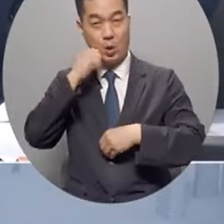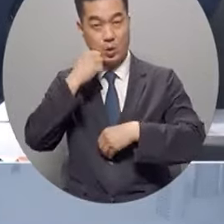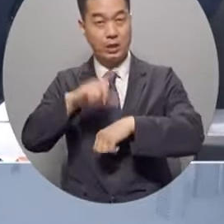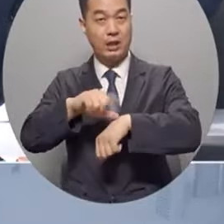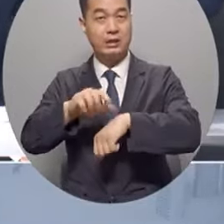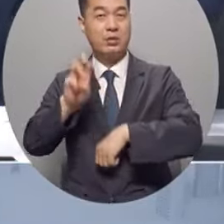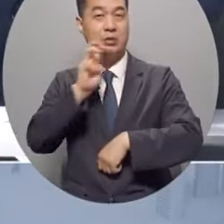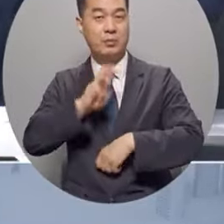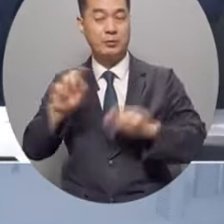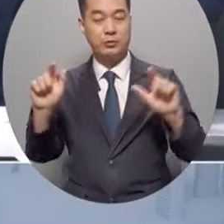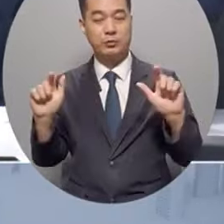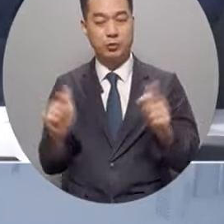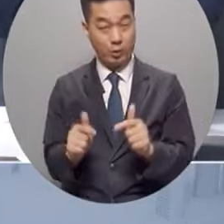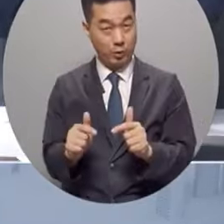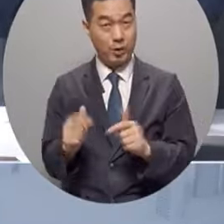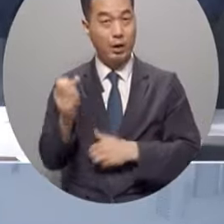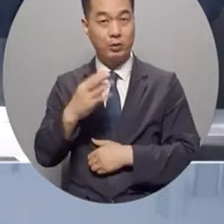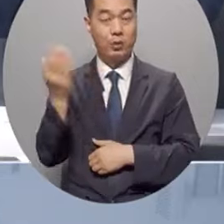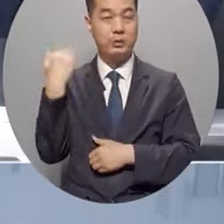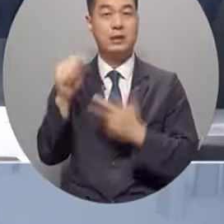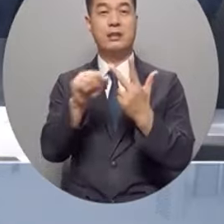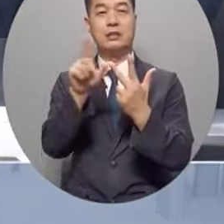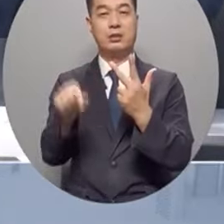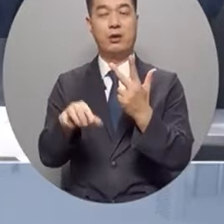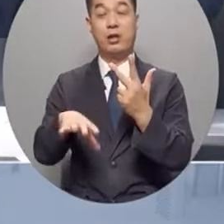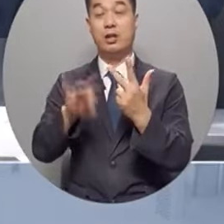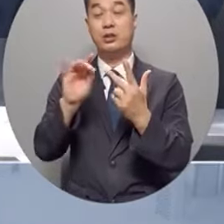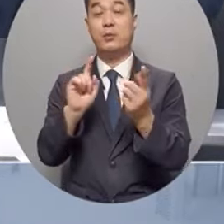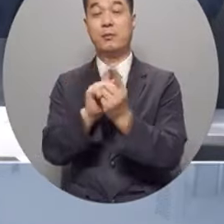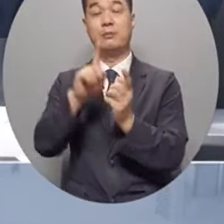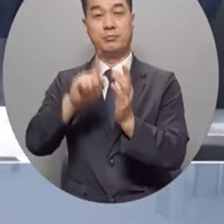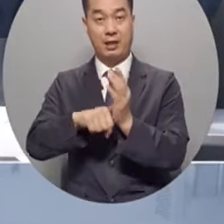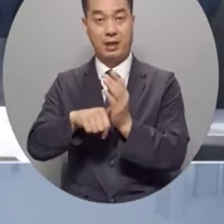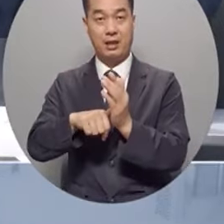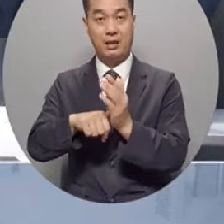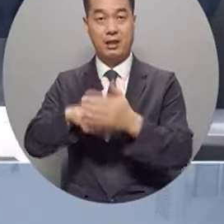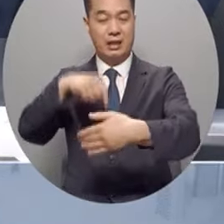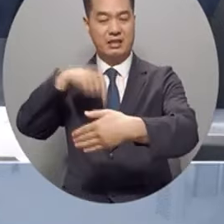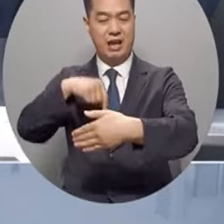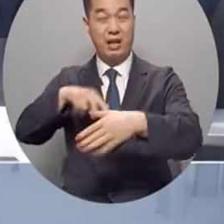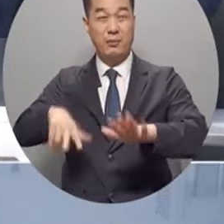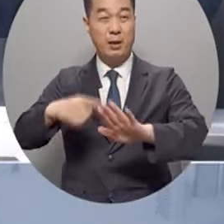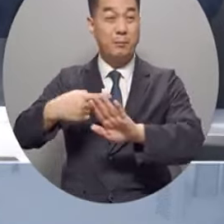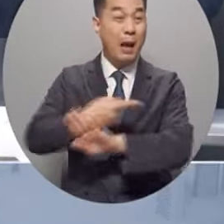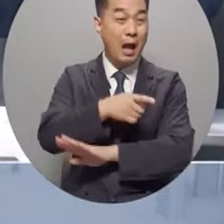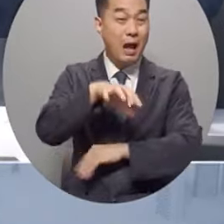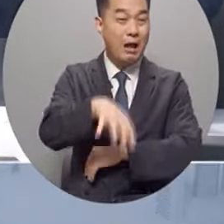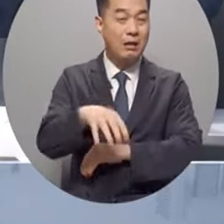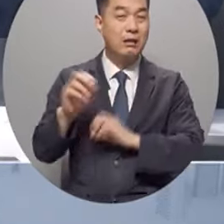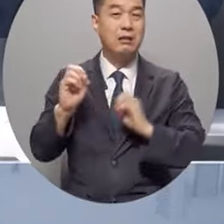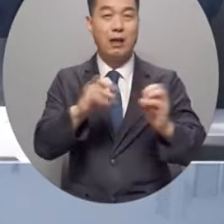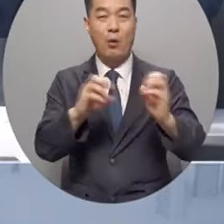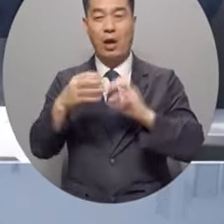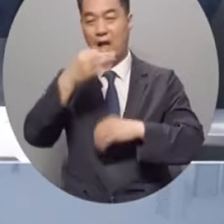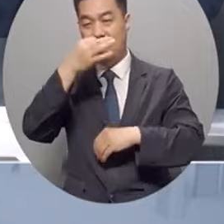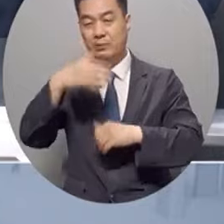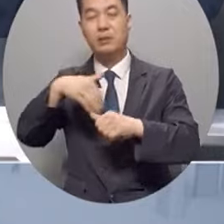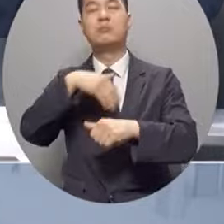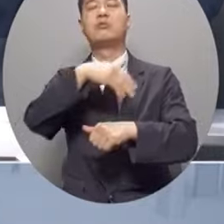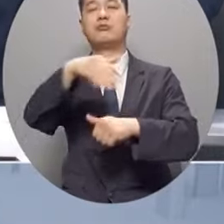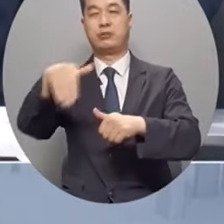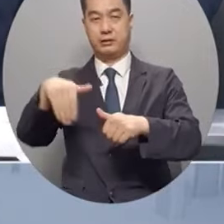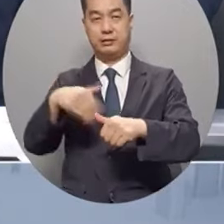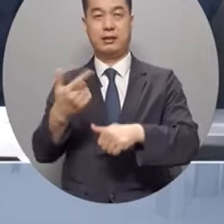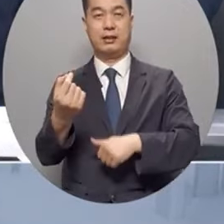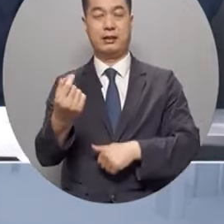30분 줄었고요 또 지난 7월 천 만찬 때는 실례였다 대화하기가 더 힘든 분위기였다는 평가도